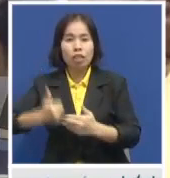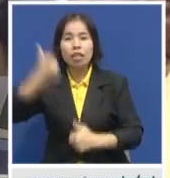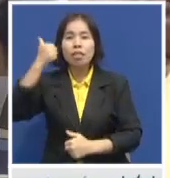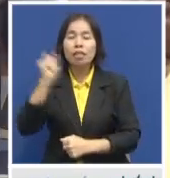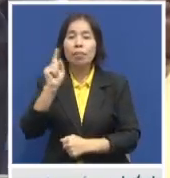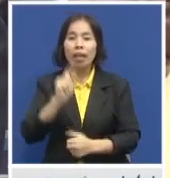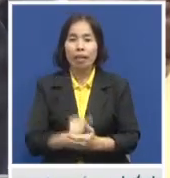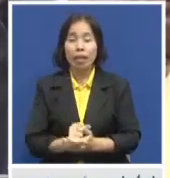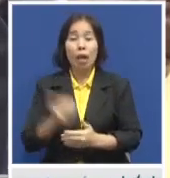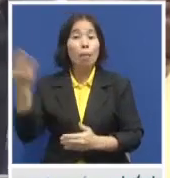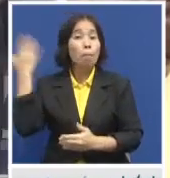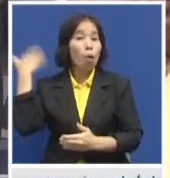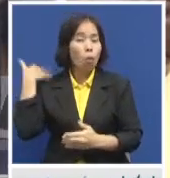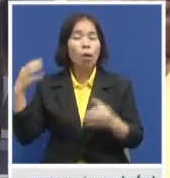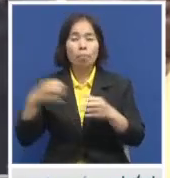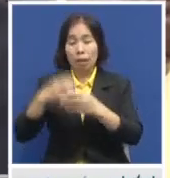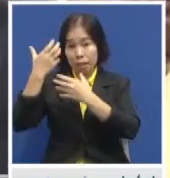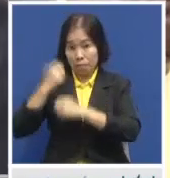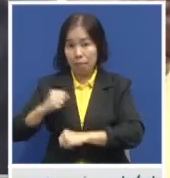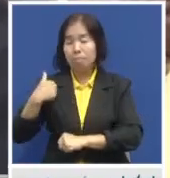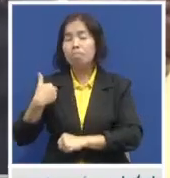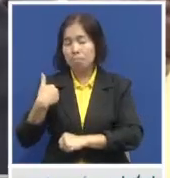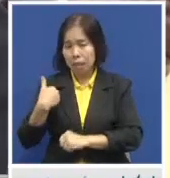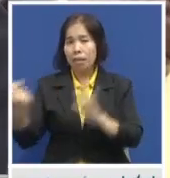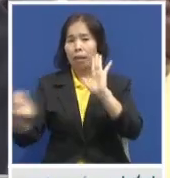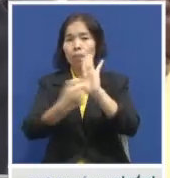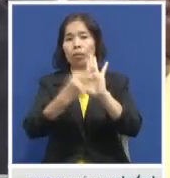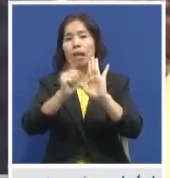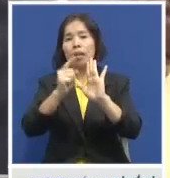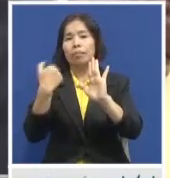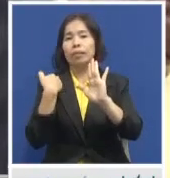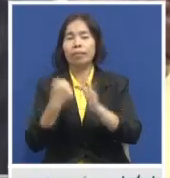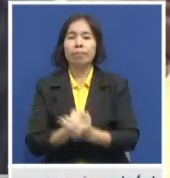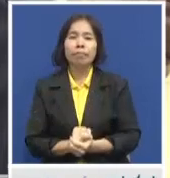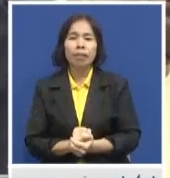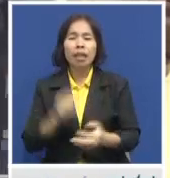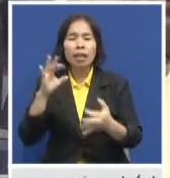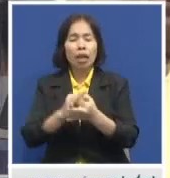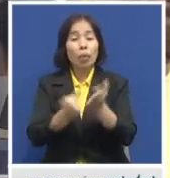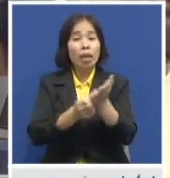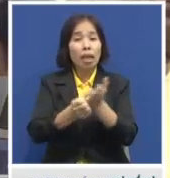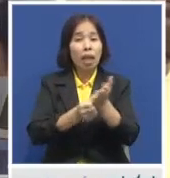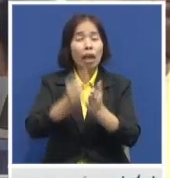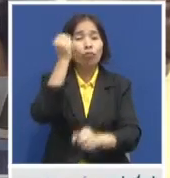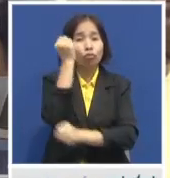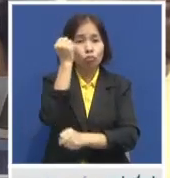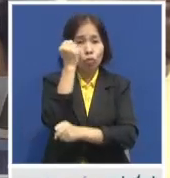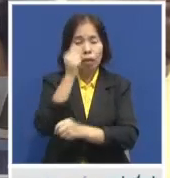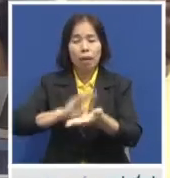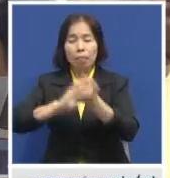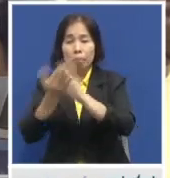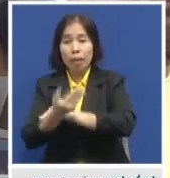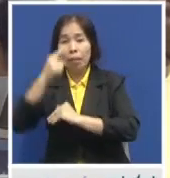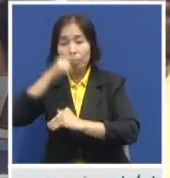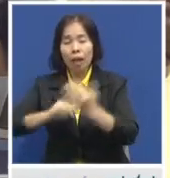ประชาธิปัตย์ได้เคยกำหนดกรอบนโยบายไว้ครับเราเรียกว่าการแก้จนสร้างคนสร้างชาติ